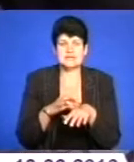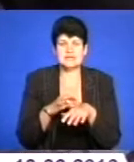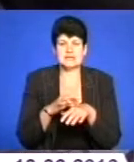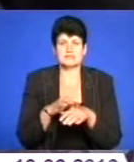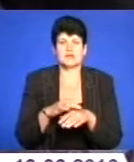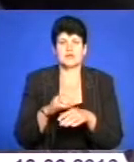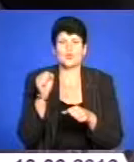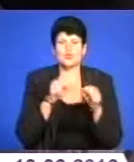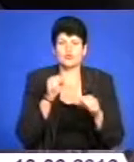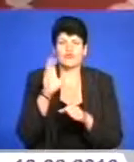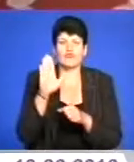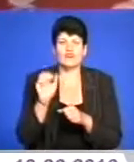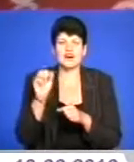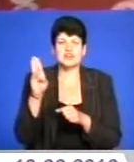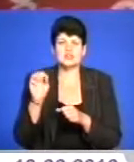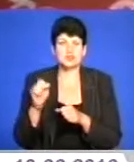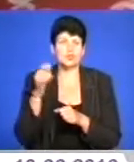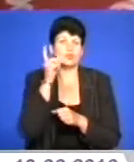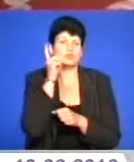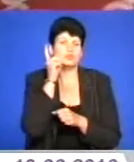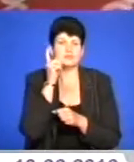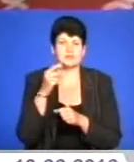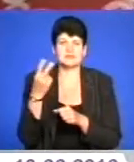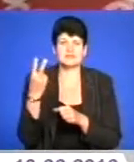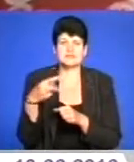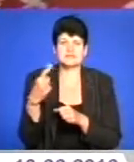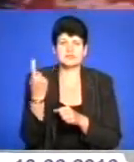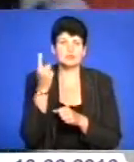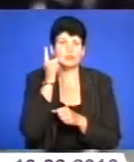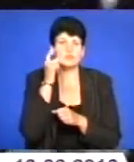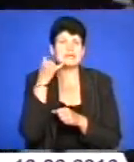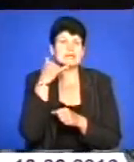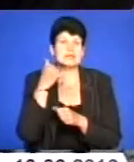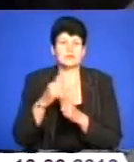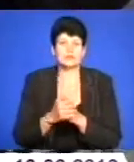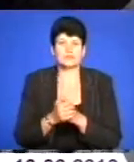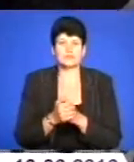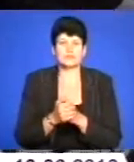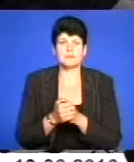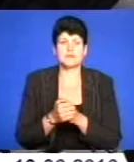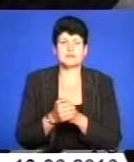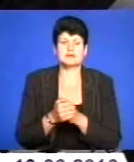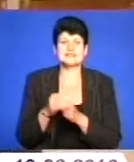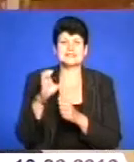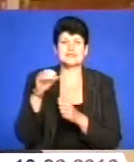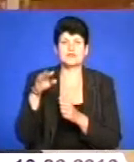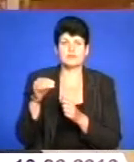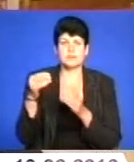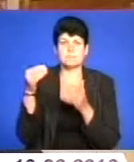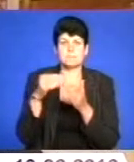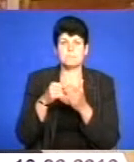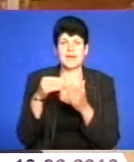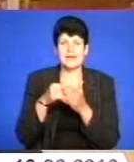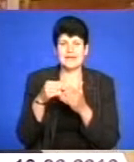Ващенку, засоби мобільного зв'язку, 21 мобільний телефон, стартові пакети операторів мобільного зв'язку,